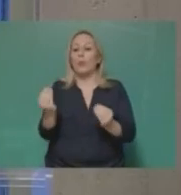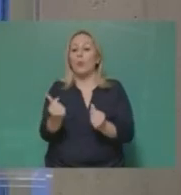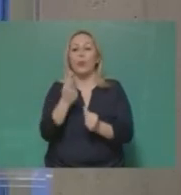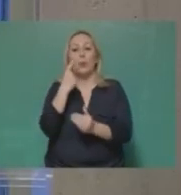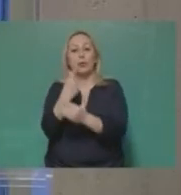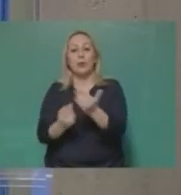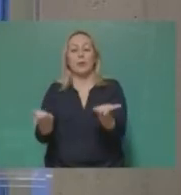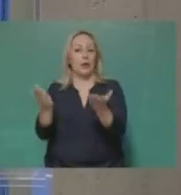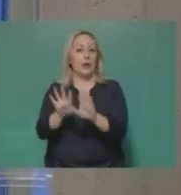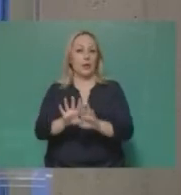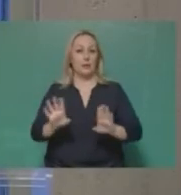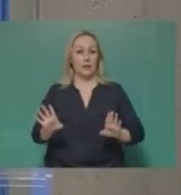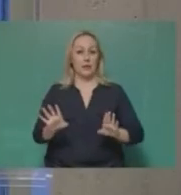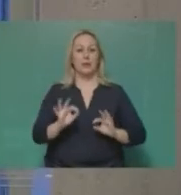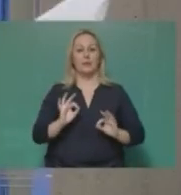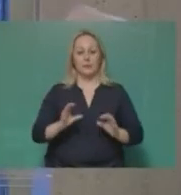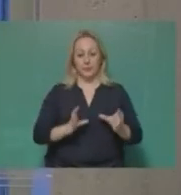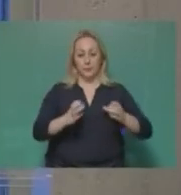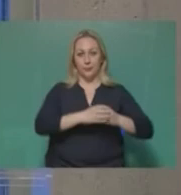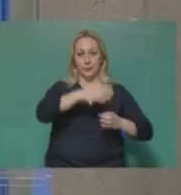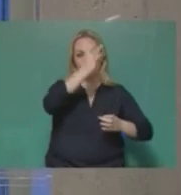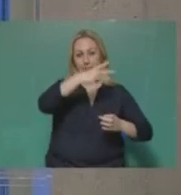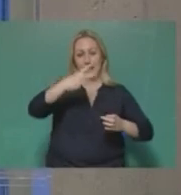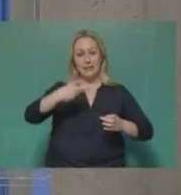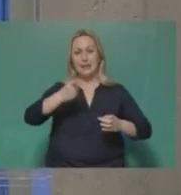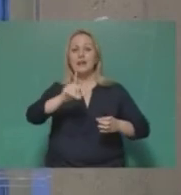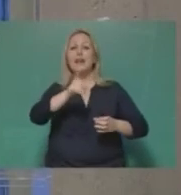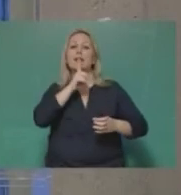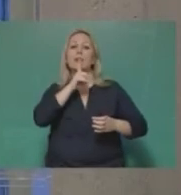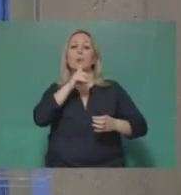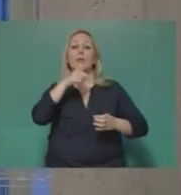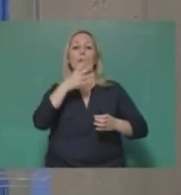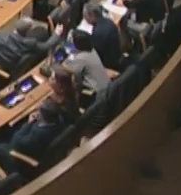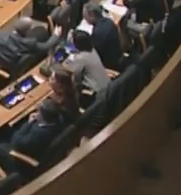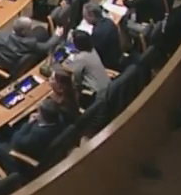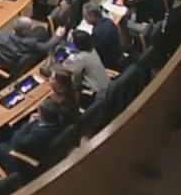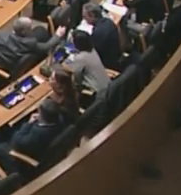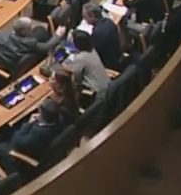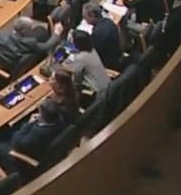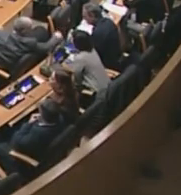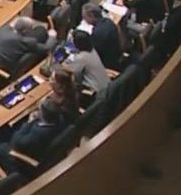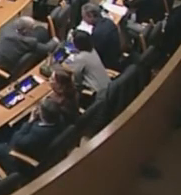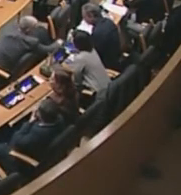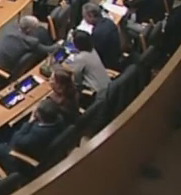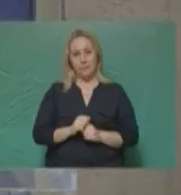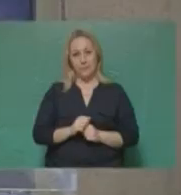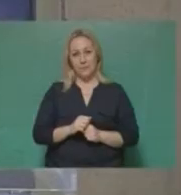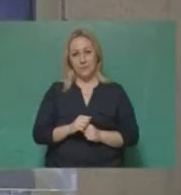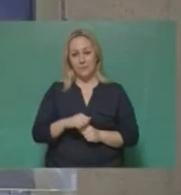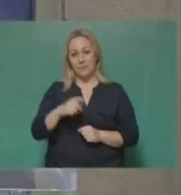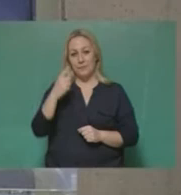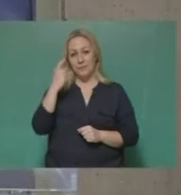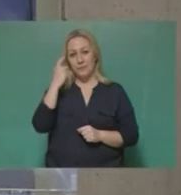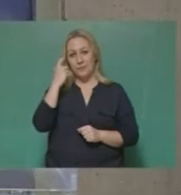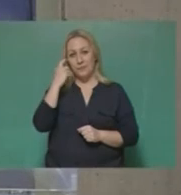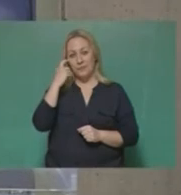τρύπες και ο ΣΥΡΙΖΑ έχει διαπρέψει στα βήματα της ίδιας προηγούμενης πολιτικής. Δεν νομίζω ότι ο Δήμος αποδεικνύει ότι